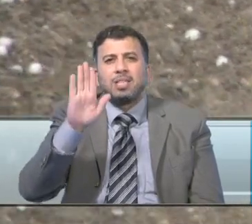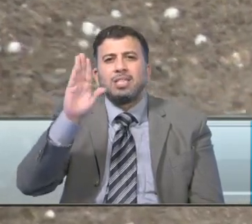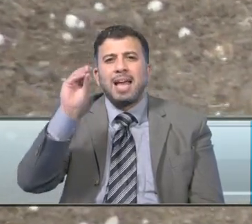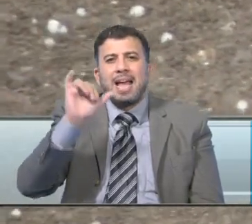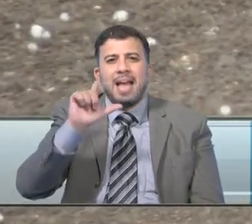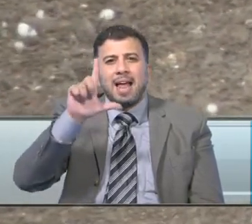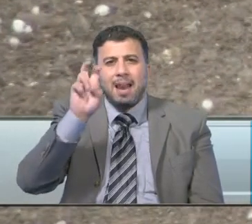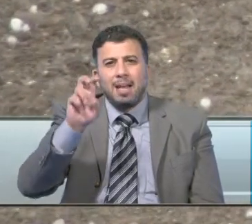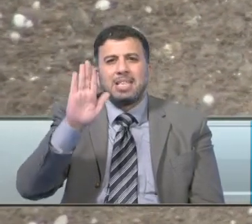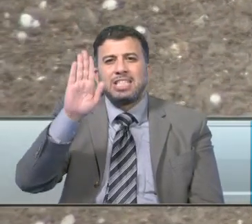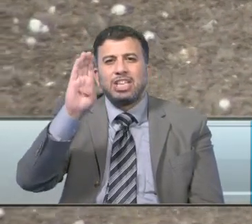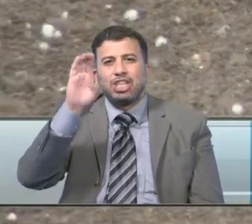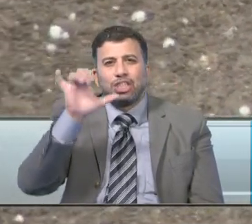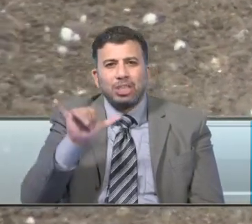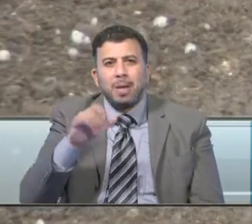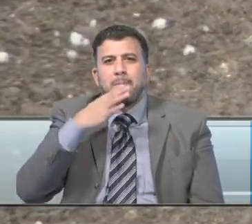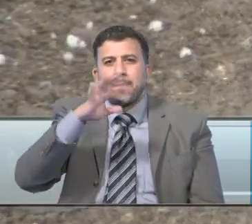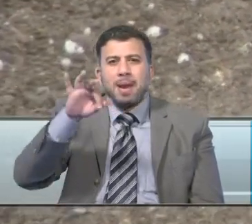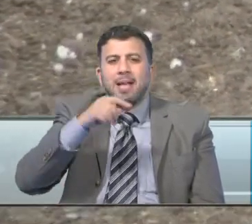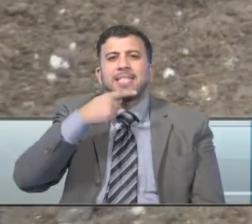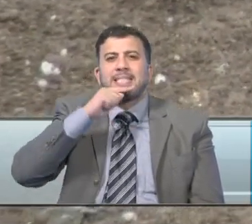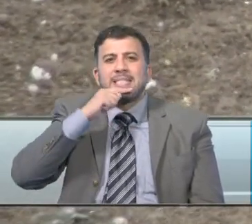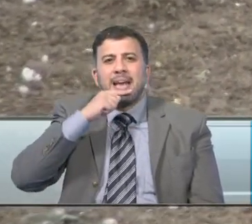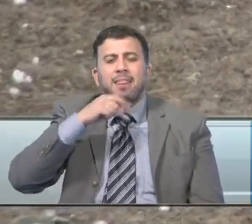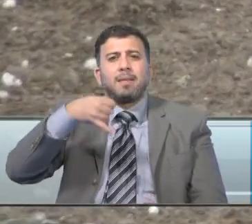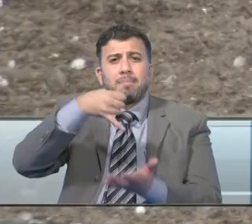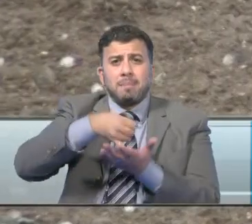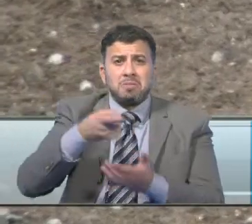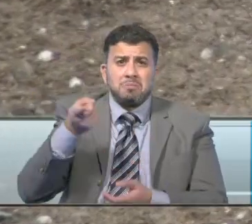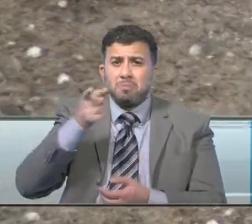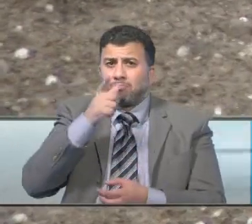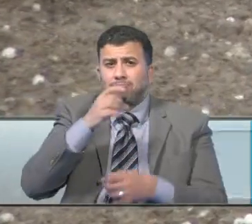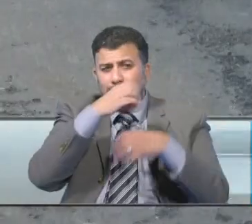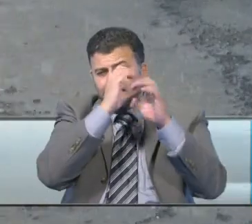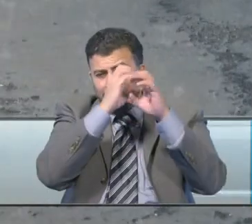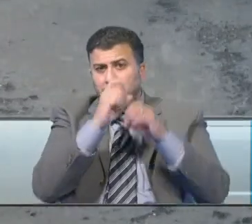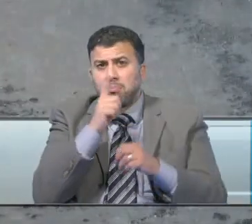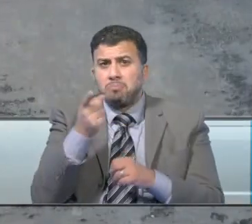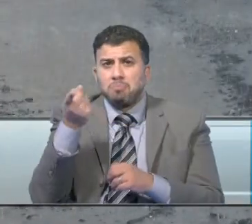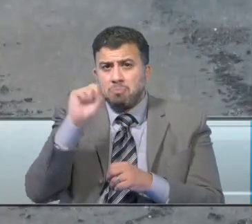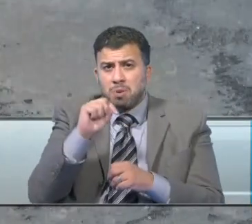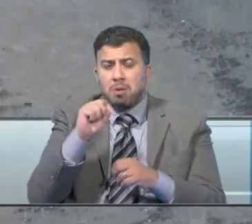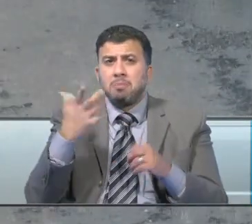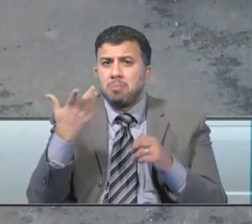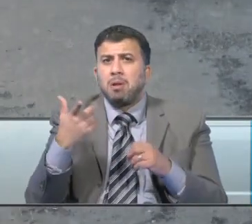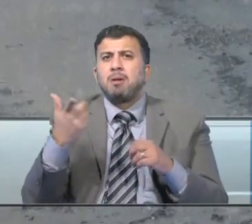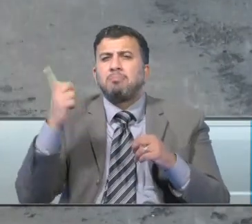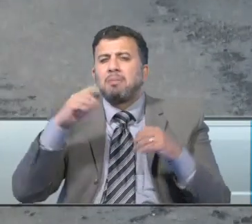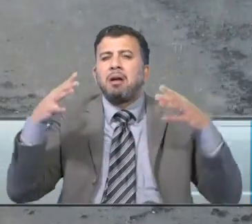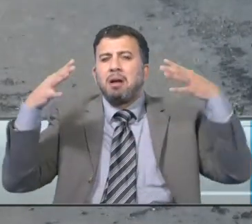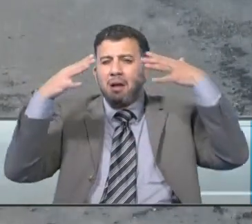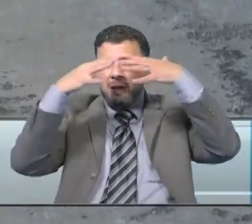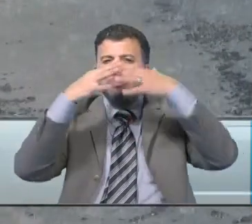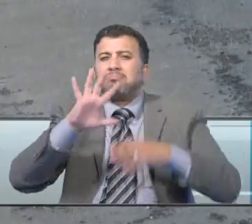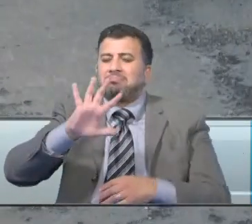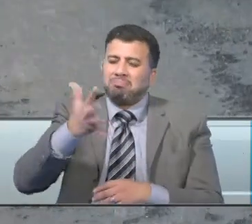والغيل وسيجي ومليحة والذيد. هذا وتوقع المركز الوطني للأرصاد أن يكون الطقس غدا صحوا إلى غائم